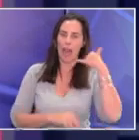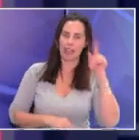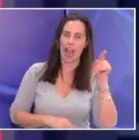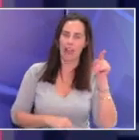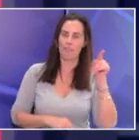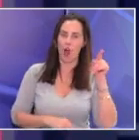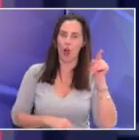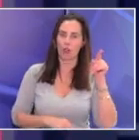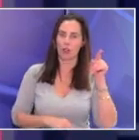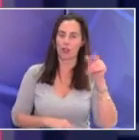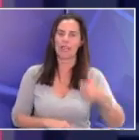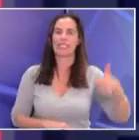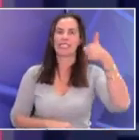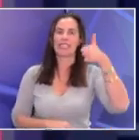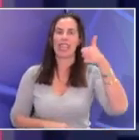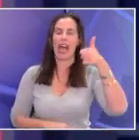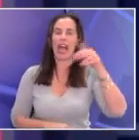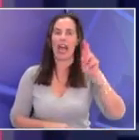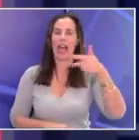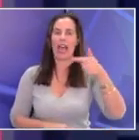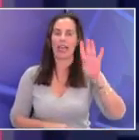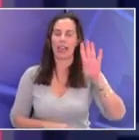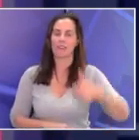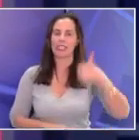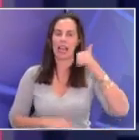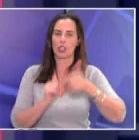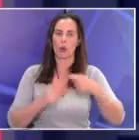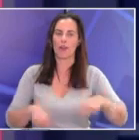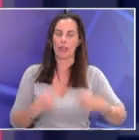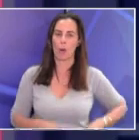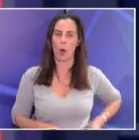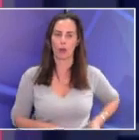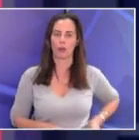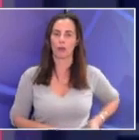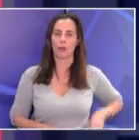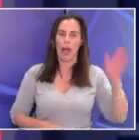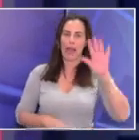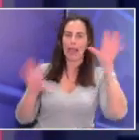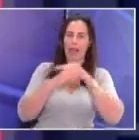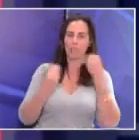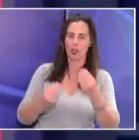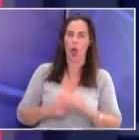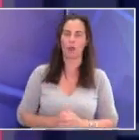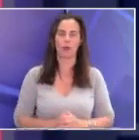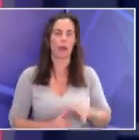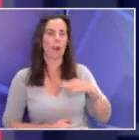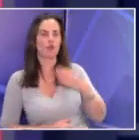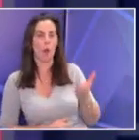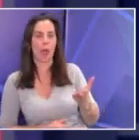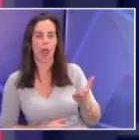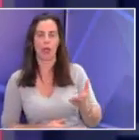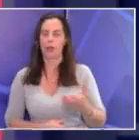לטלפון. השרה מירי רגב, שרת הספורט והתרבות. ערב טוב, אני. ערב טוב, מה